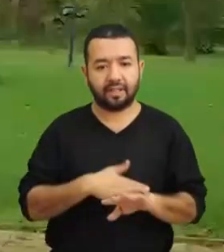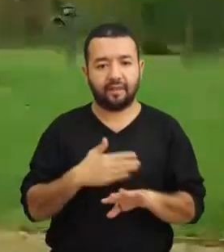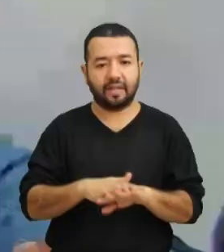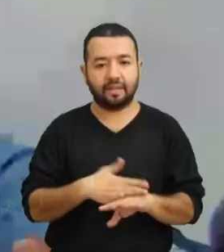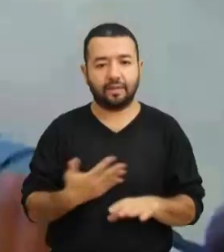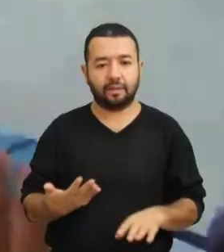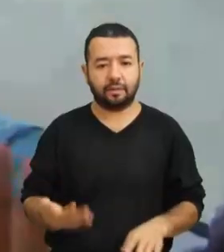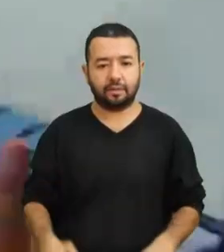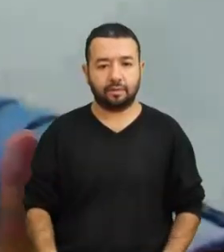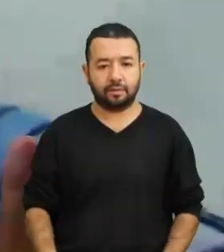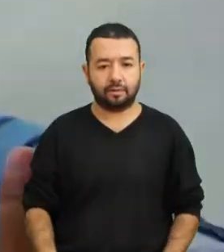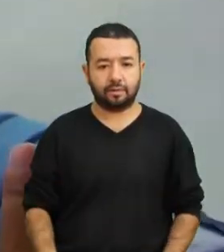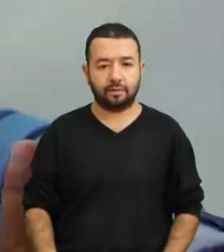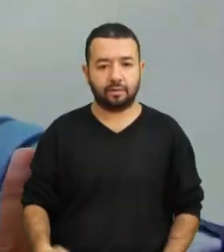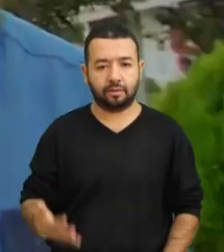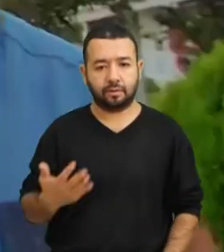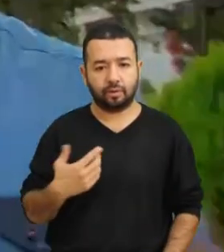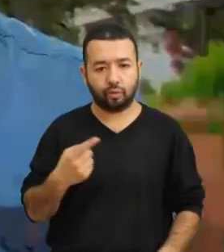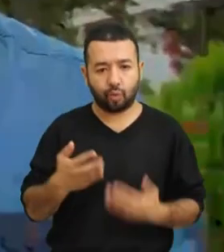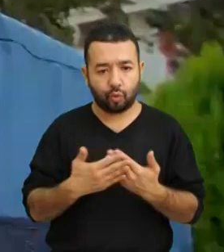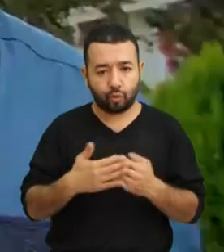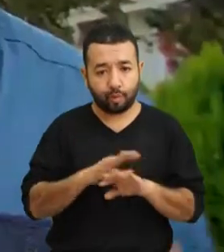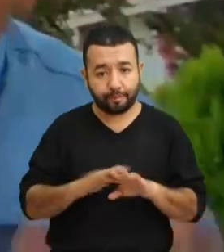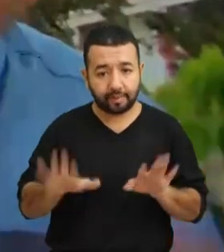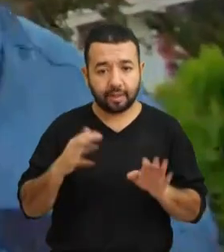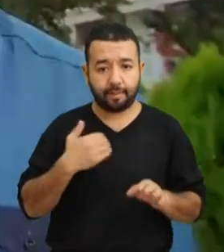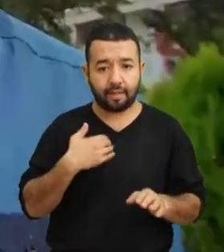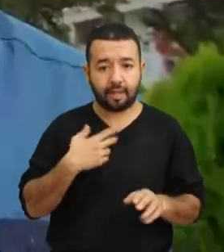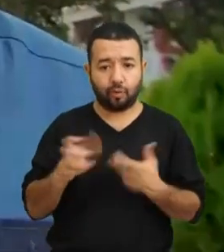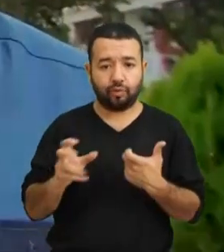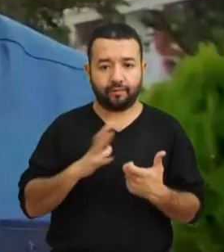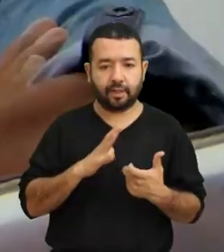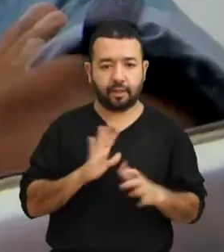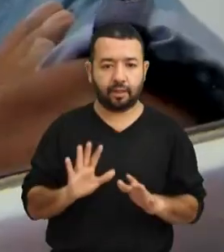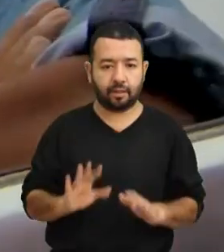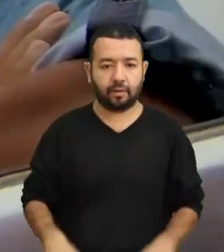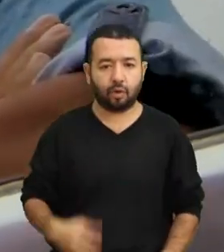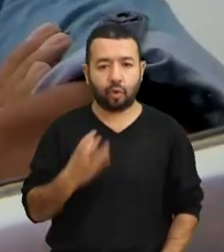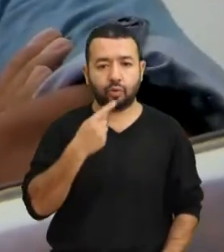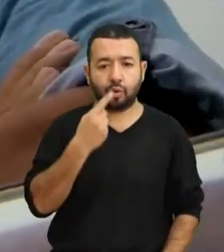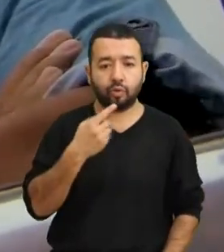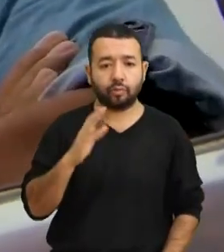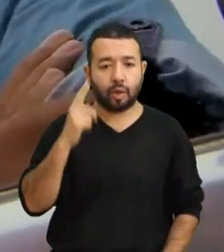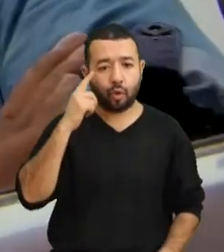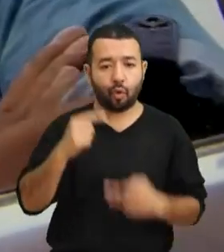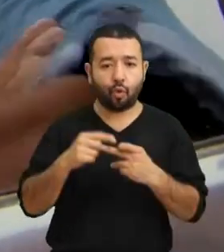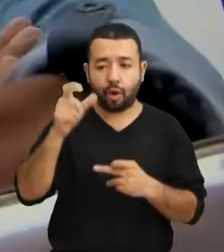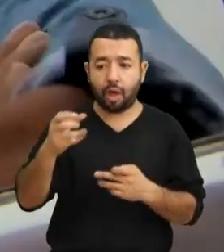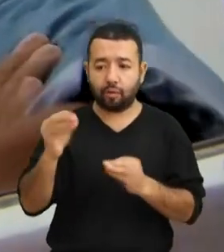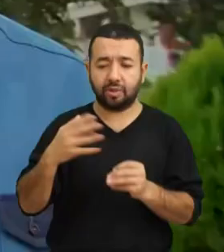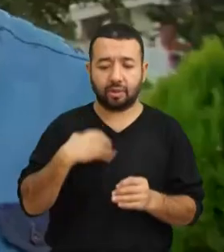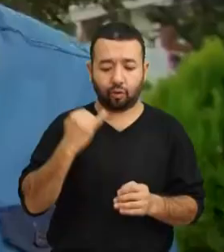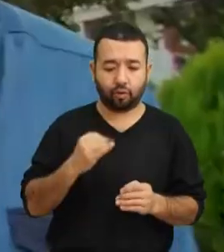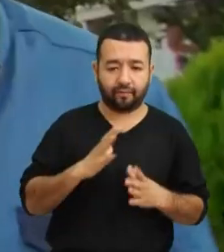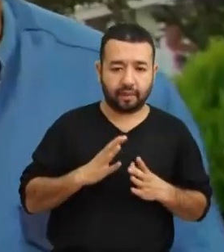Yavaş. Camdaki yansıması. Hayır şu düğün bir an önce olup bitmezse hakikaten papaz olacağız yani rüyamla. Çok konuşma. Rüyam olmasa perişan